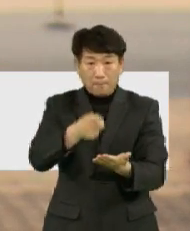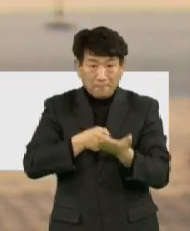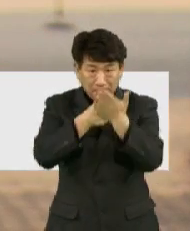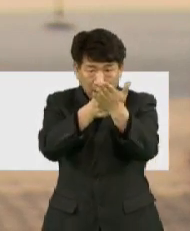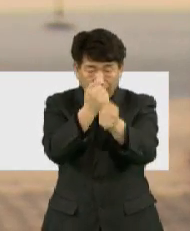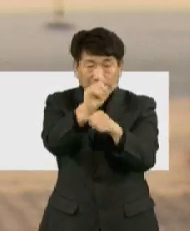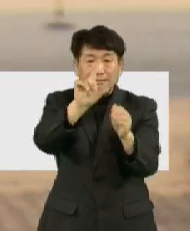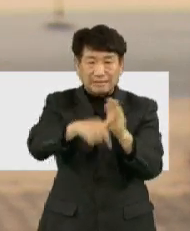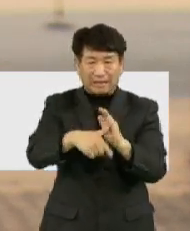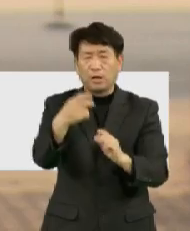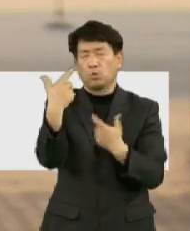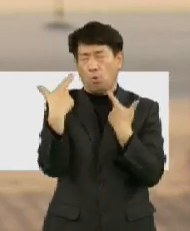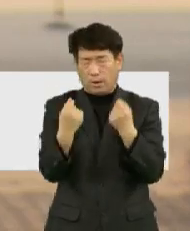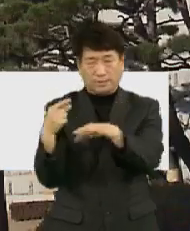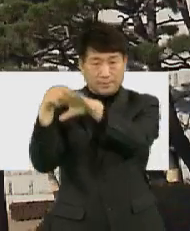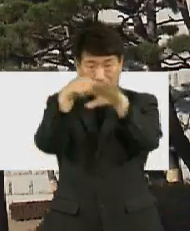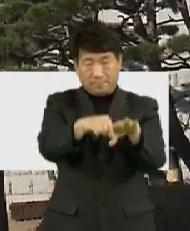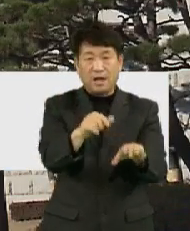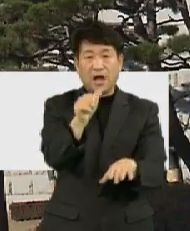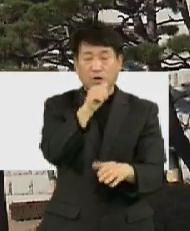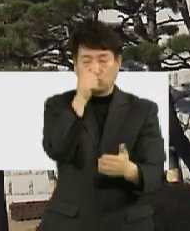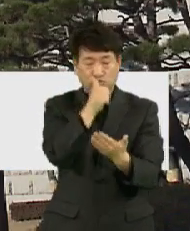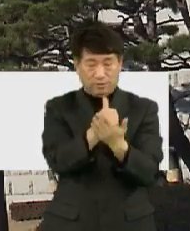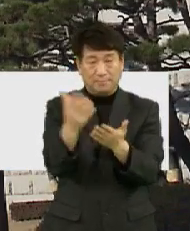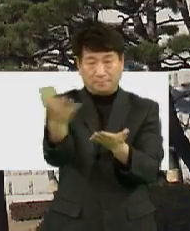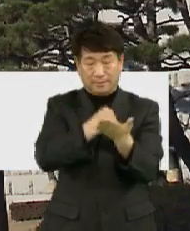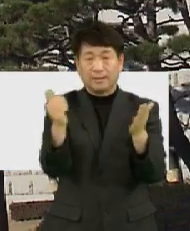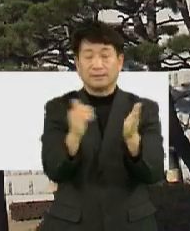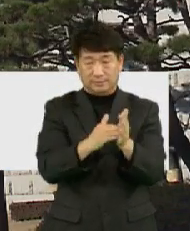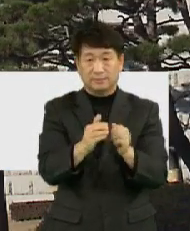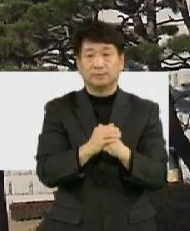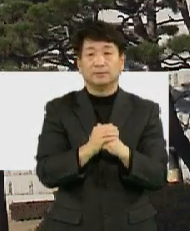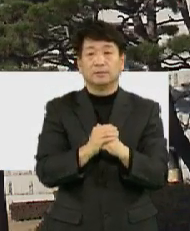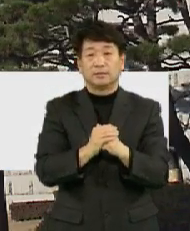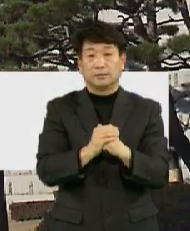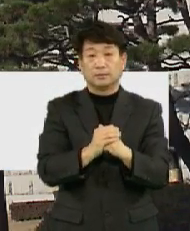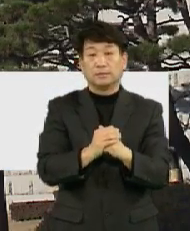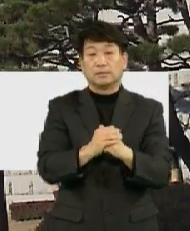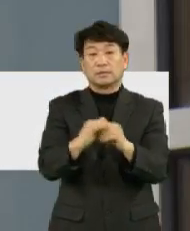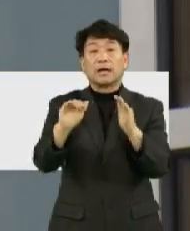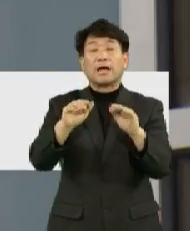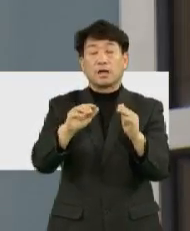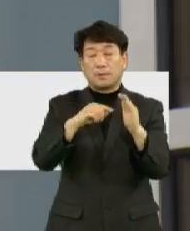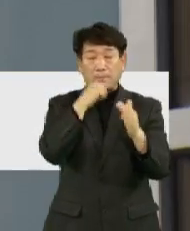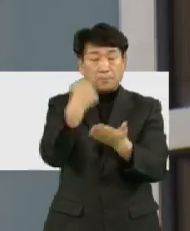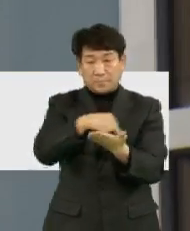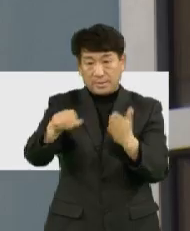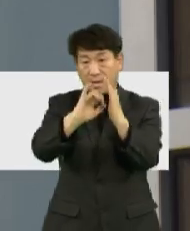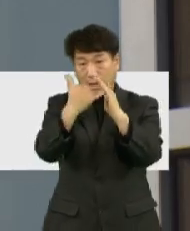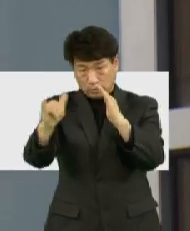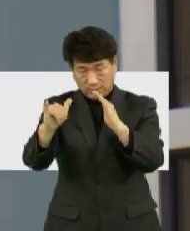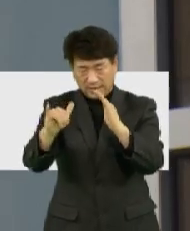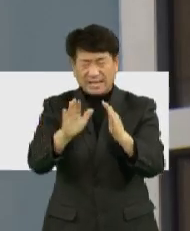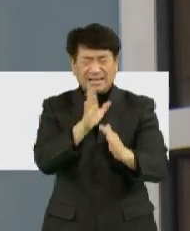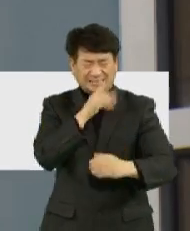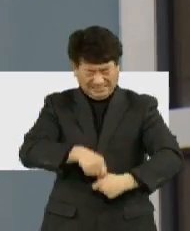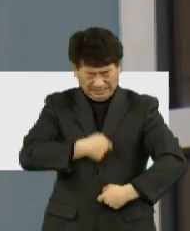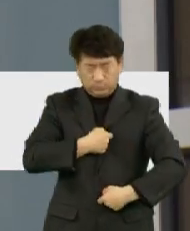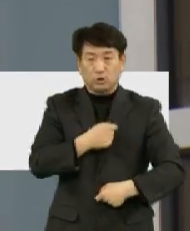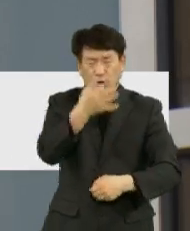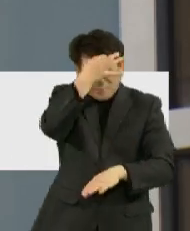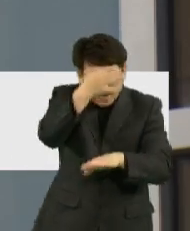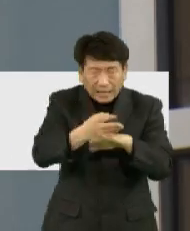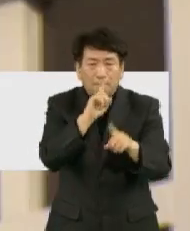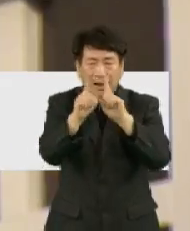같은 형량을 받았습니다 대전고법 형사 3분 피고인이 유족 책 의 진심어린 사제도 하지 않아 사회에서